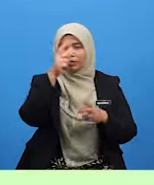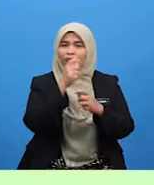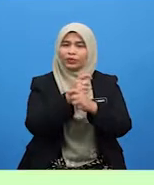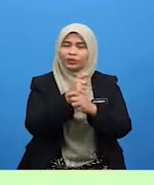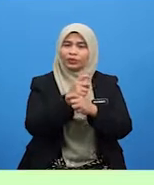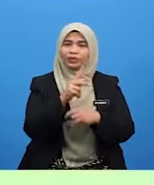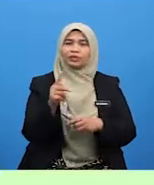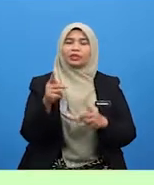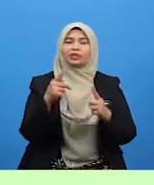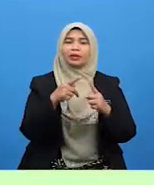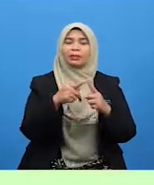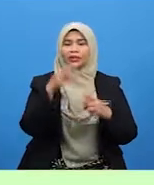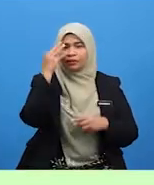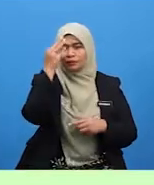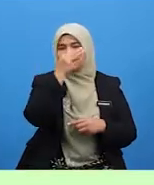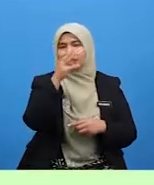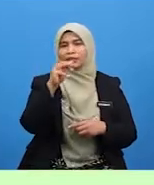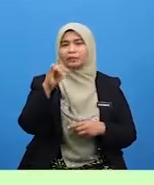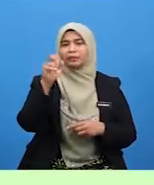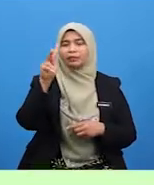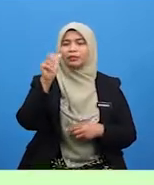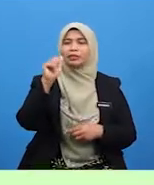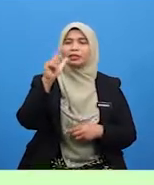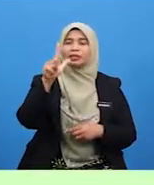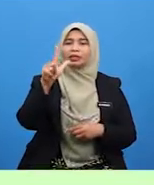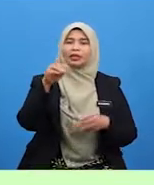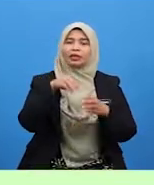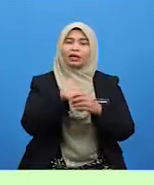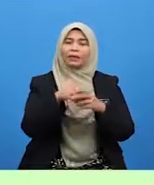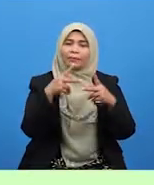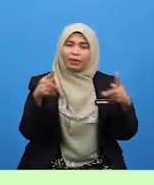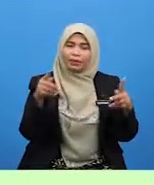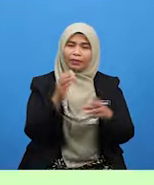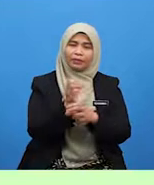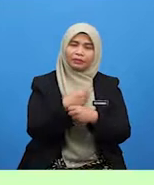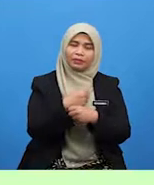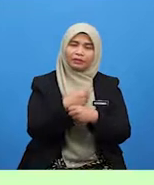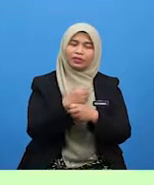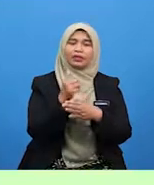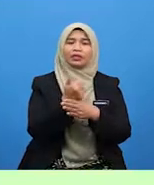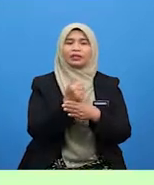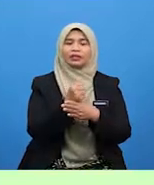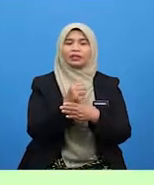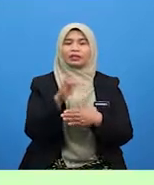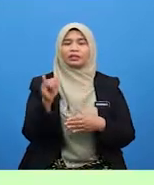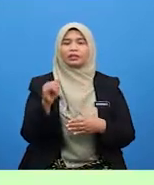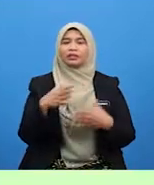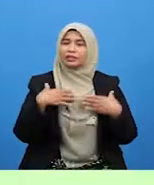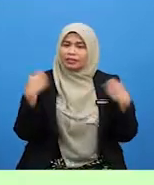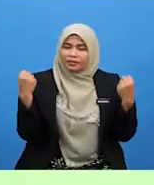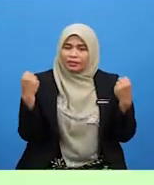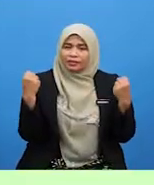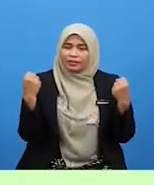tugaskan kepada Malaikat Mikail dalam pelbagai bentuk, antaranya kesihatan,